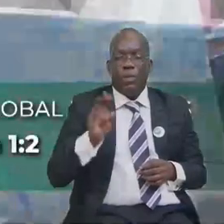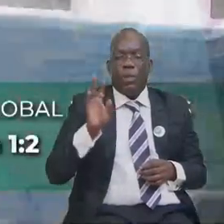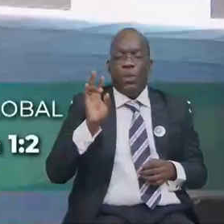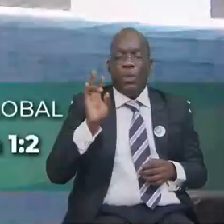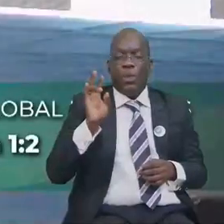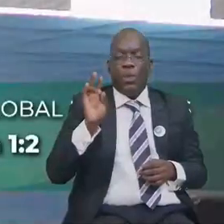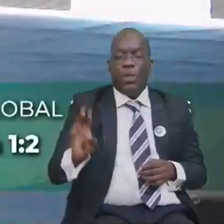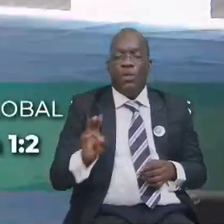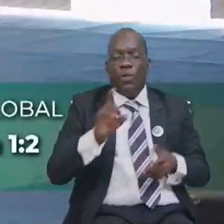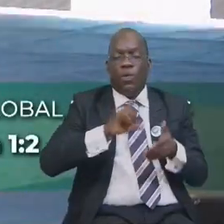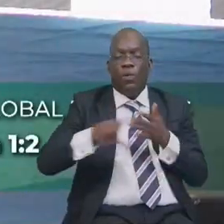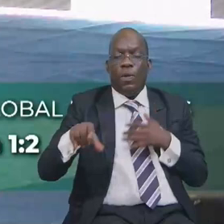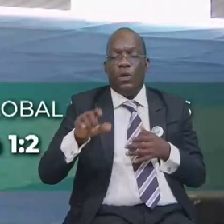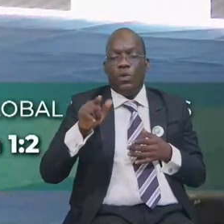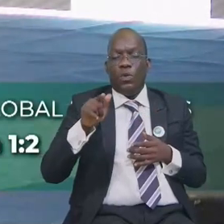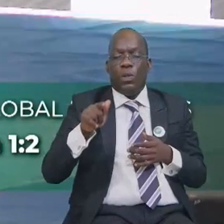23. Jean